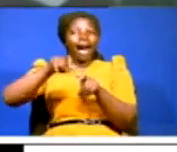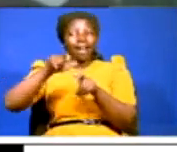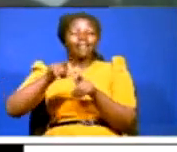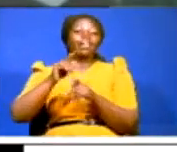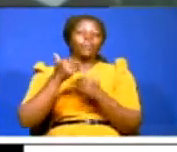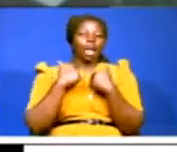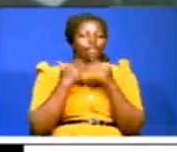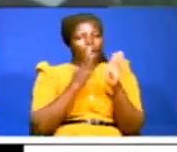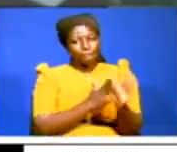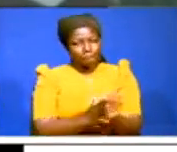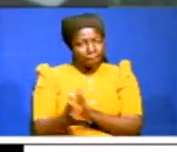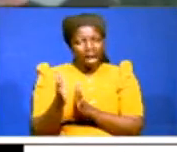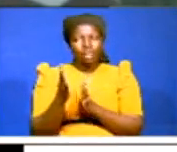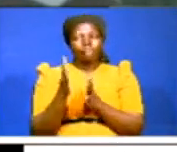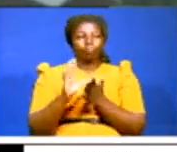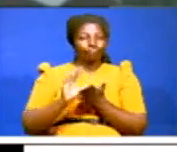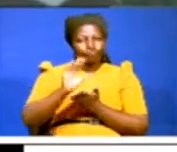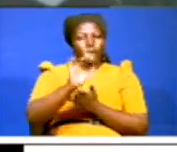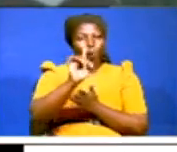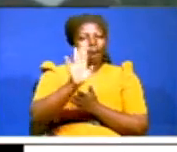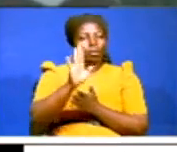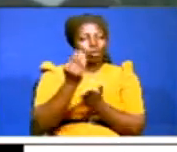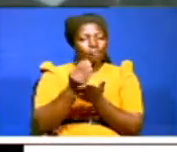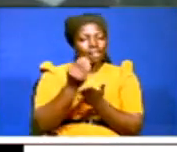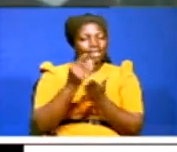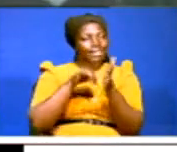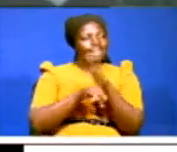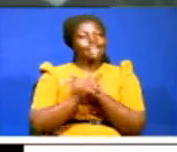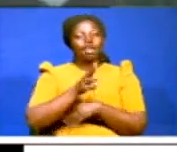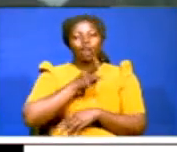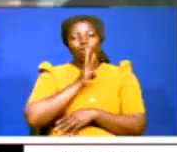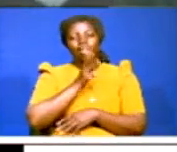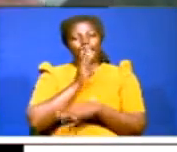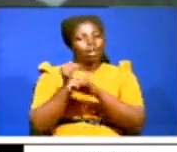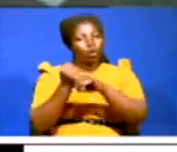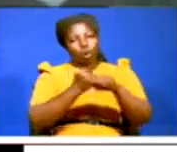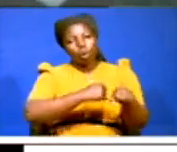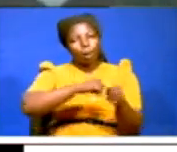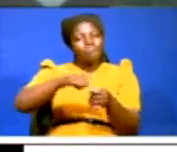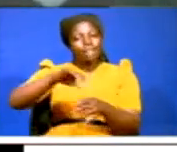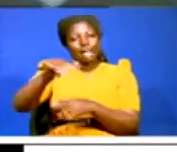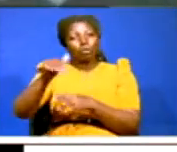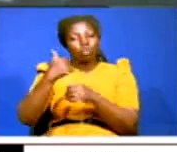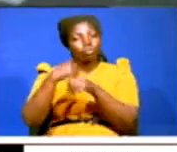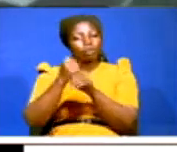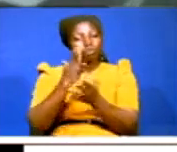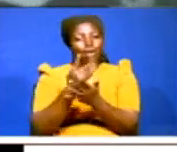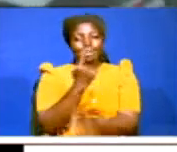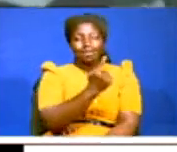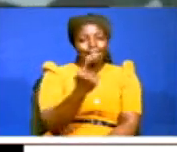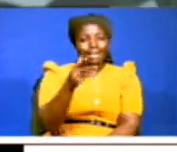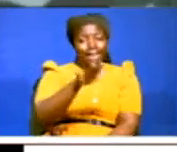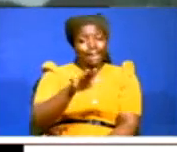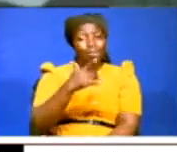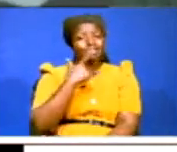ya kuweka bilioni ingine moja katika mambo ya maji ya hapa Homabay Town. Ndiyo kila sehemu. Mulisema kuna hitu